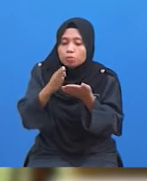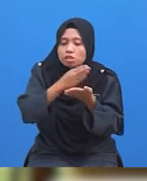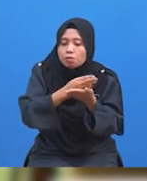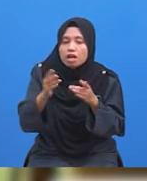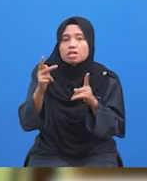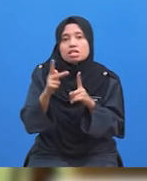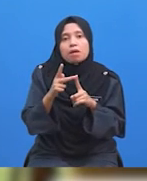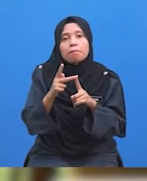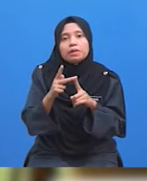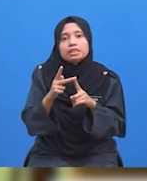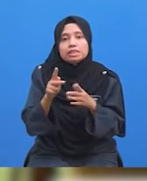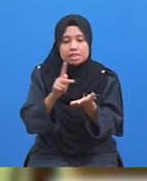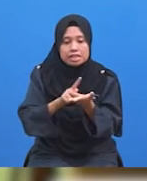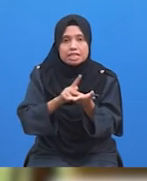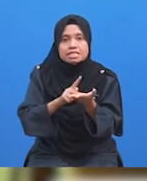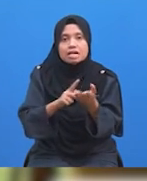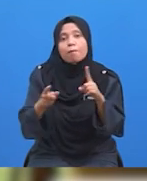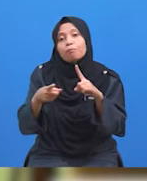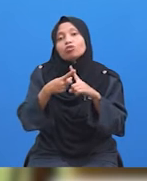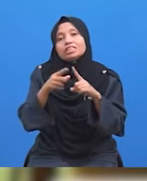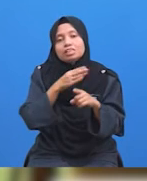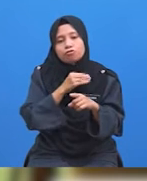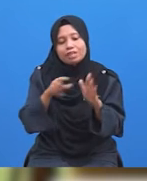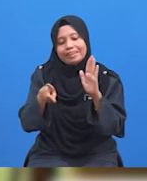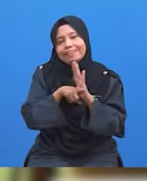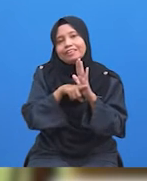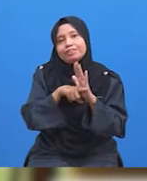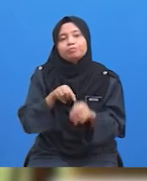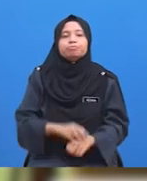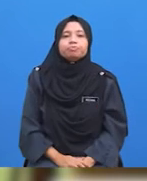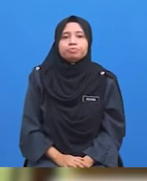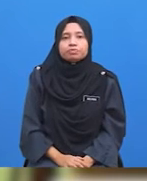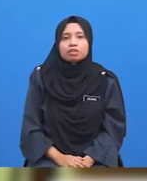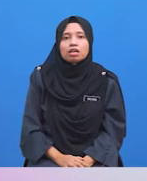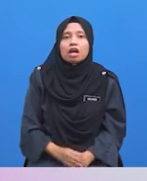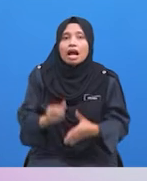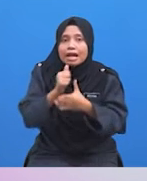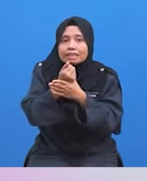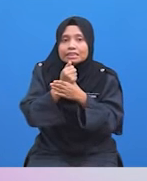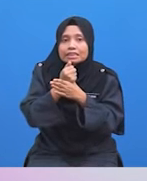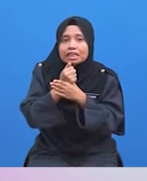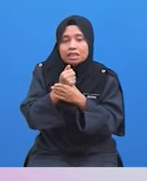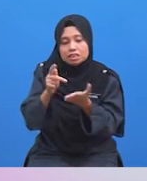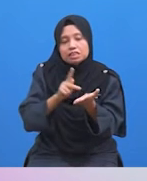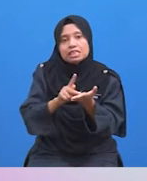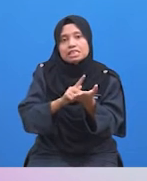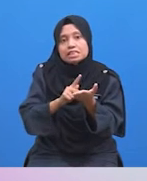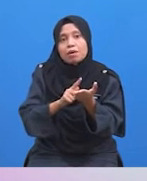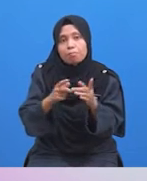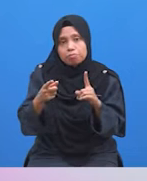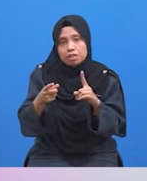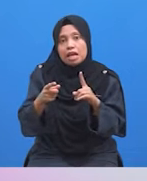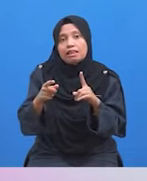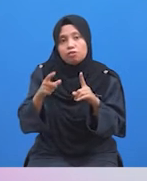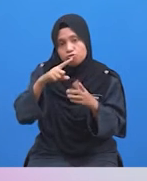kepada kesan positif dan kesan negatif antara kesan negatif terhadap kawasan